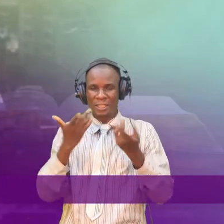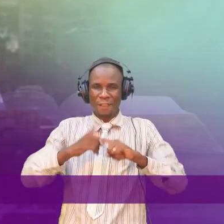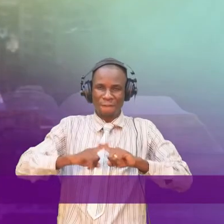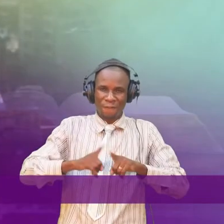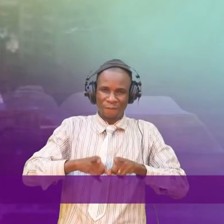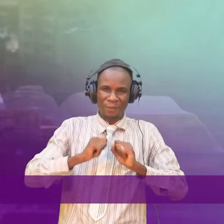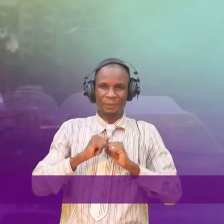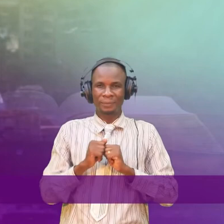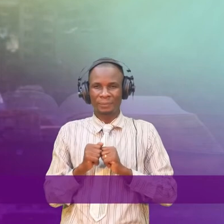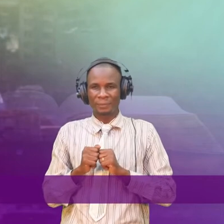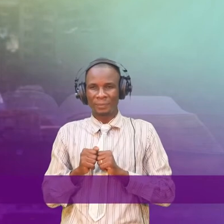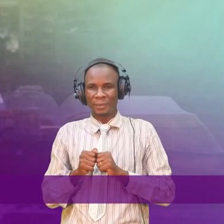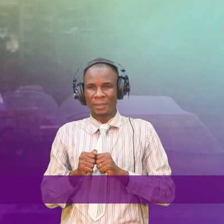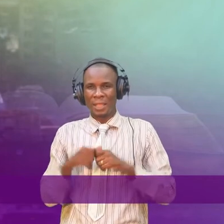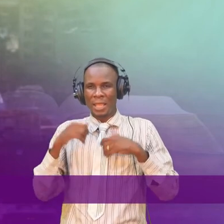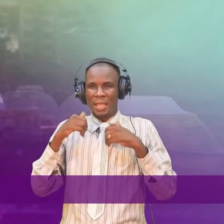kwanza,